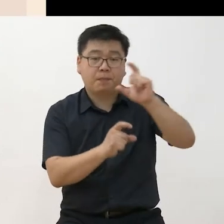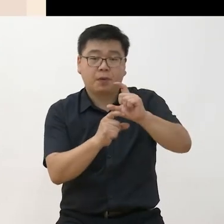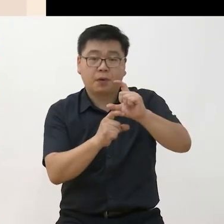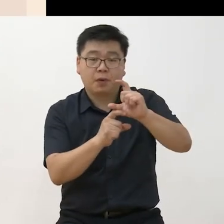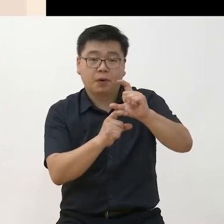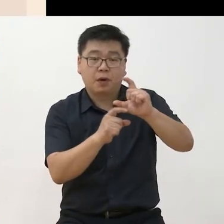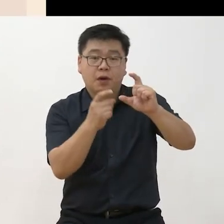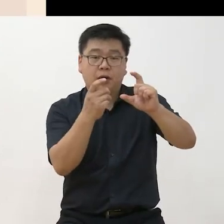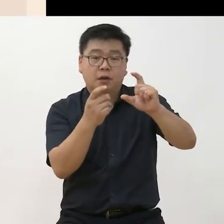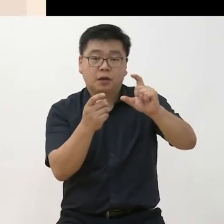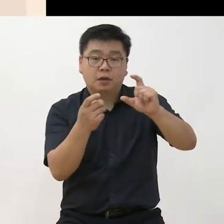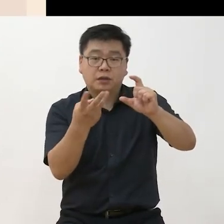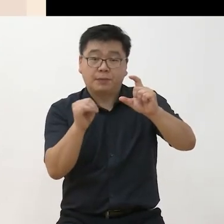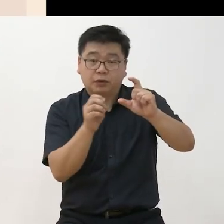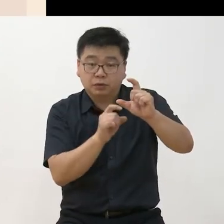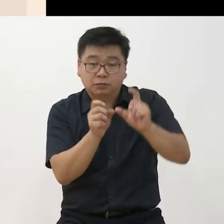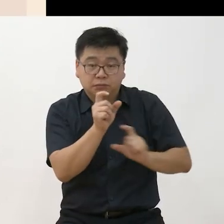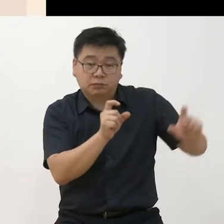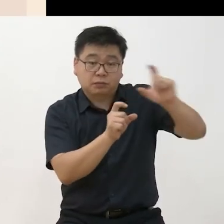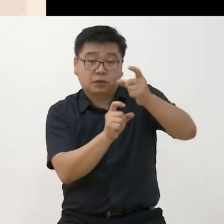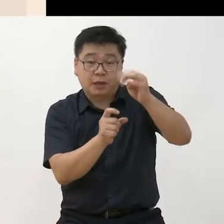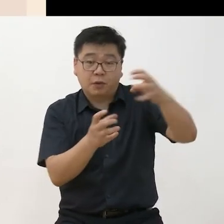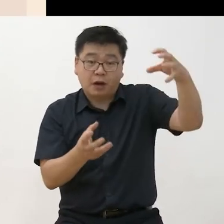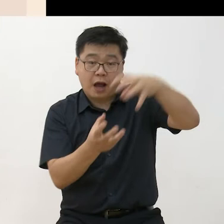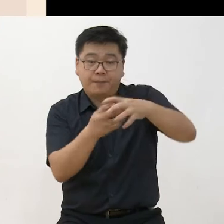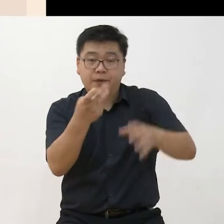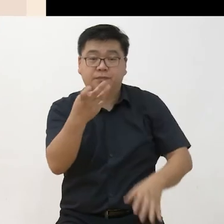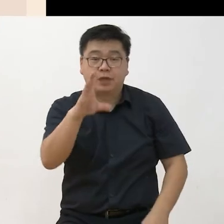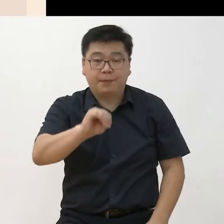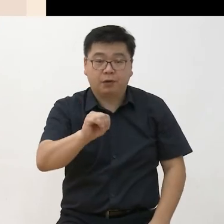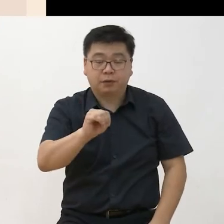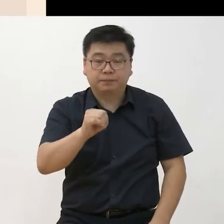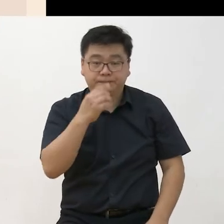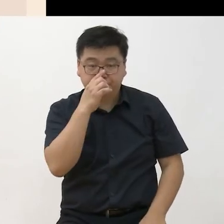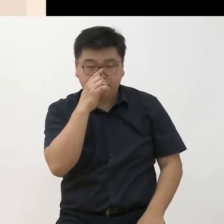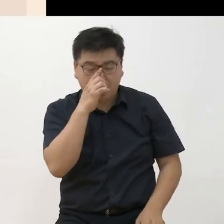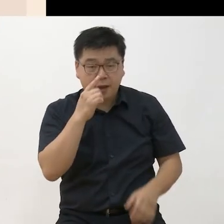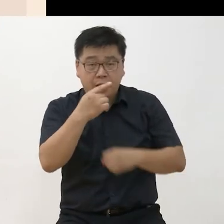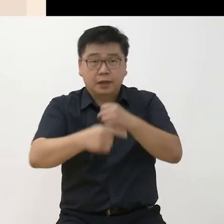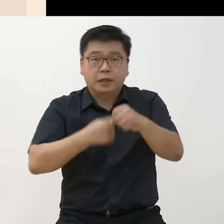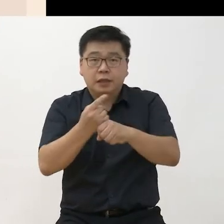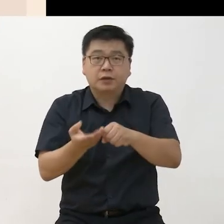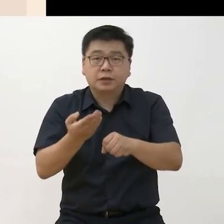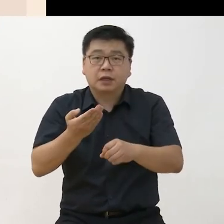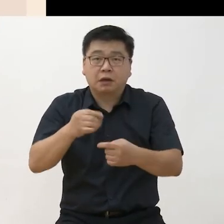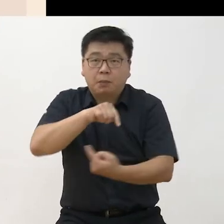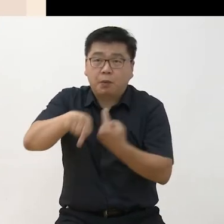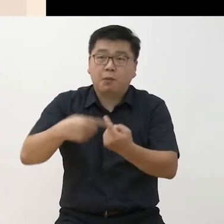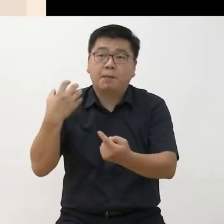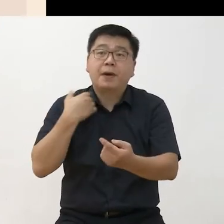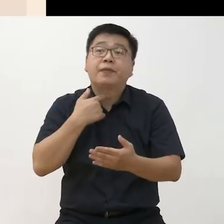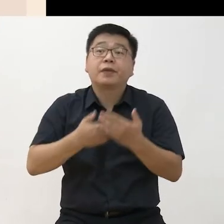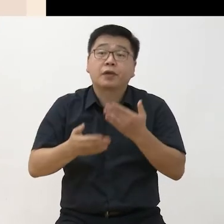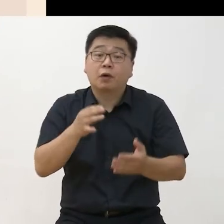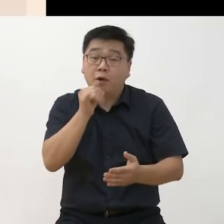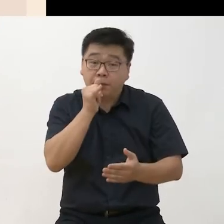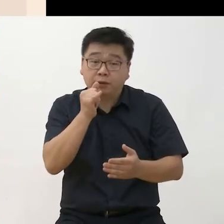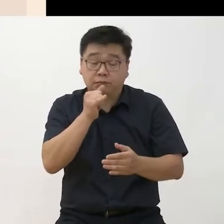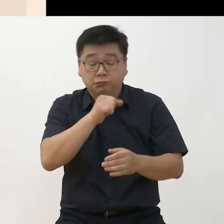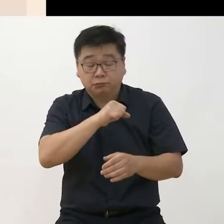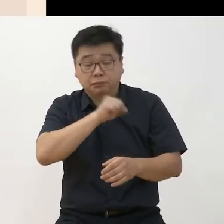13억 원으로 지원을 할 예정입니다. 1년 이상의 운영 실적을 가진 단체도 지원이